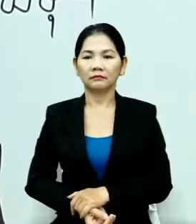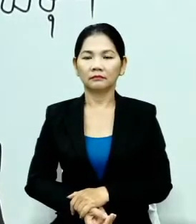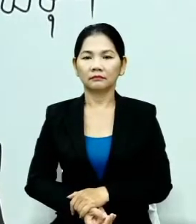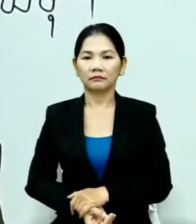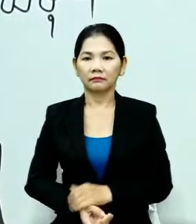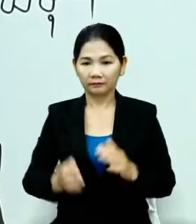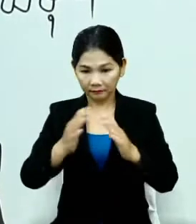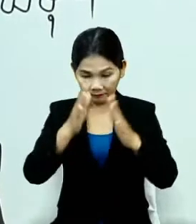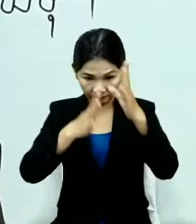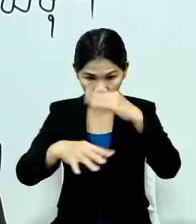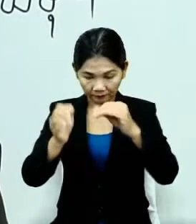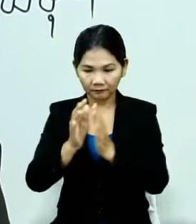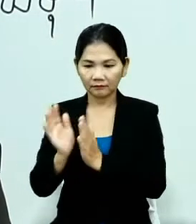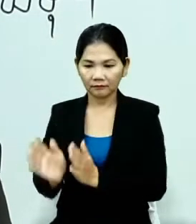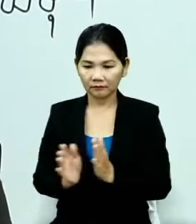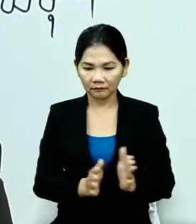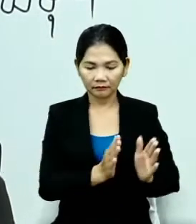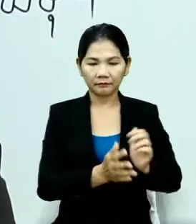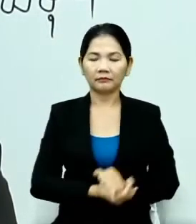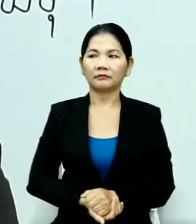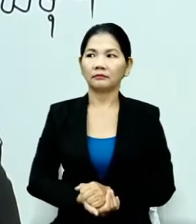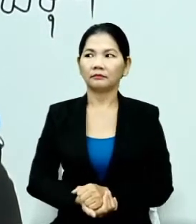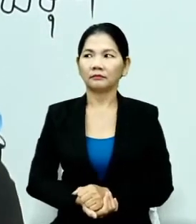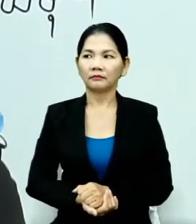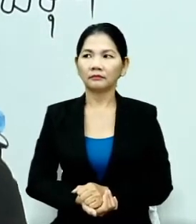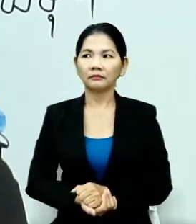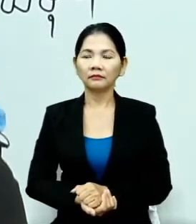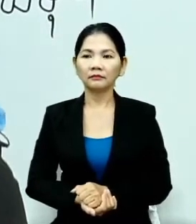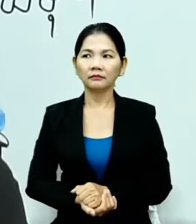đai xà lá riêng riêng chầm làng